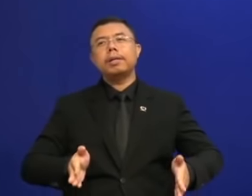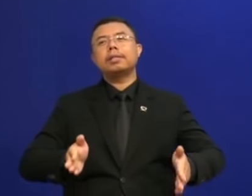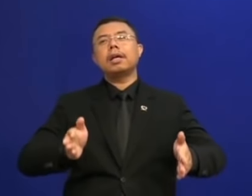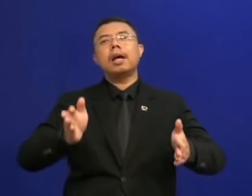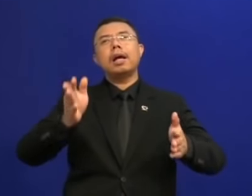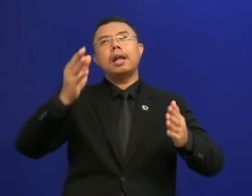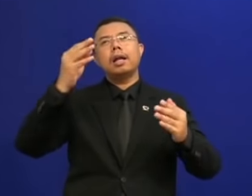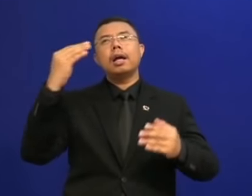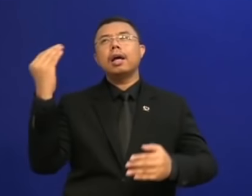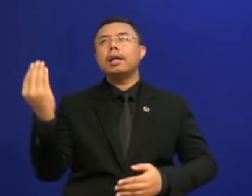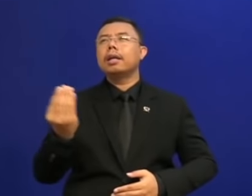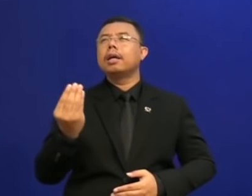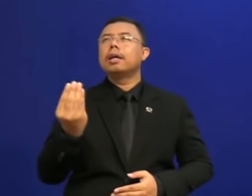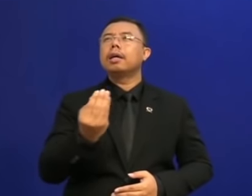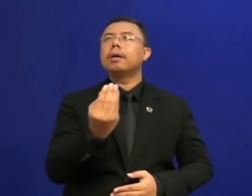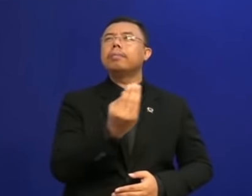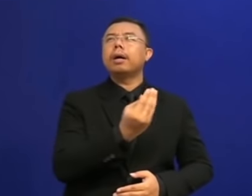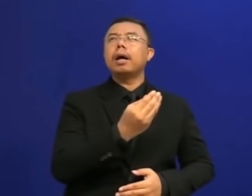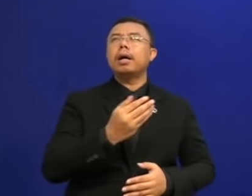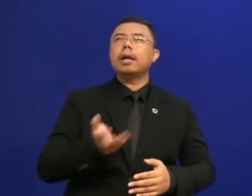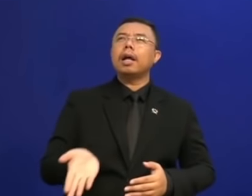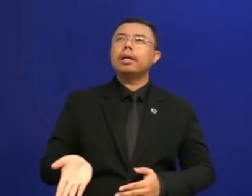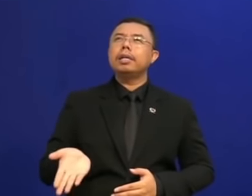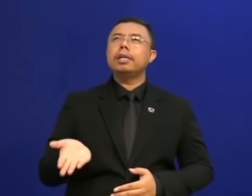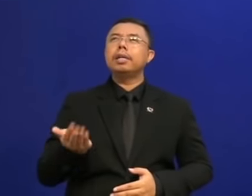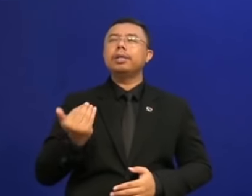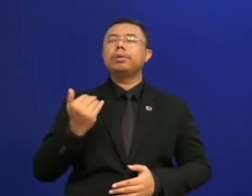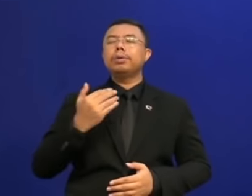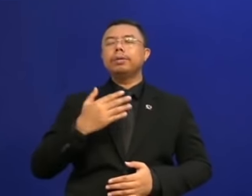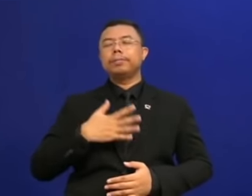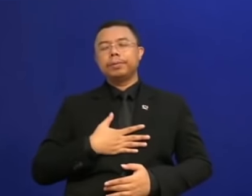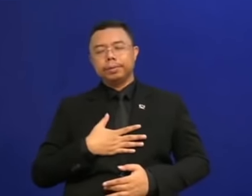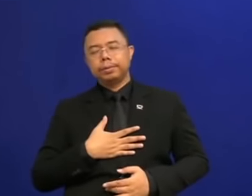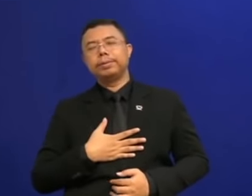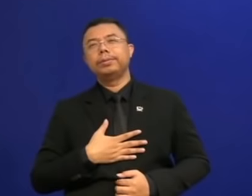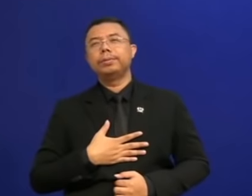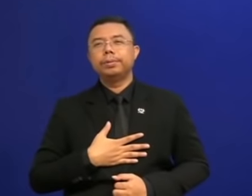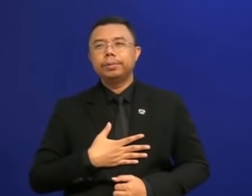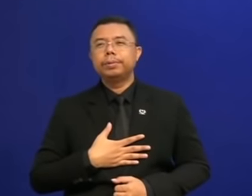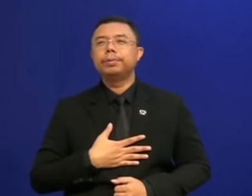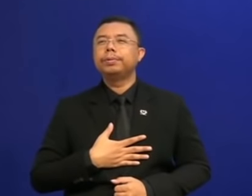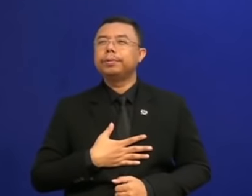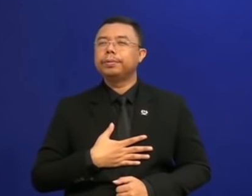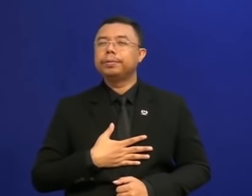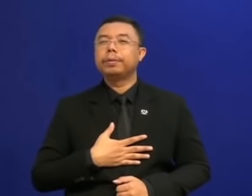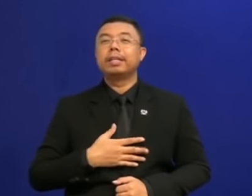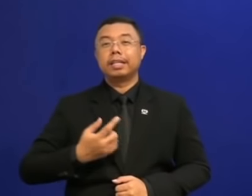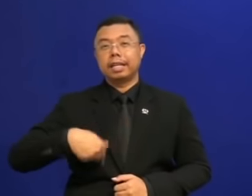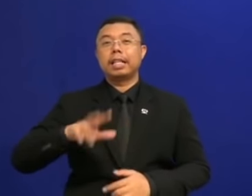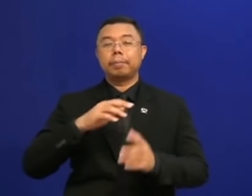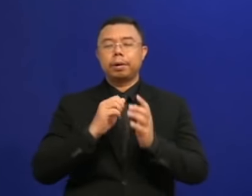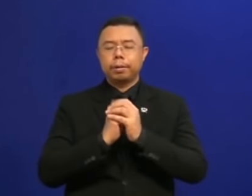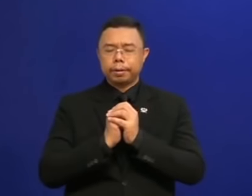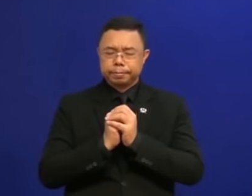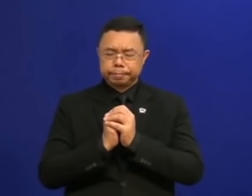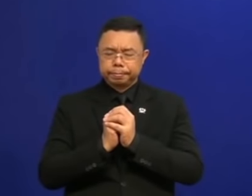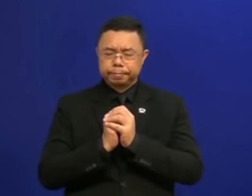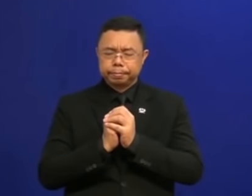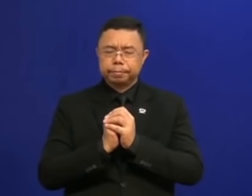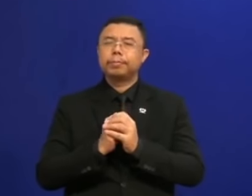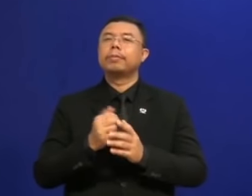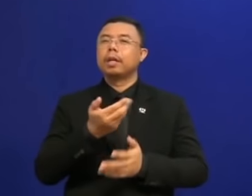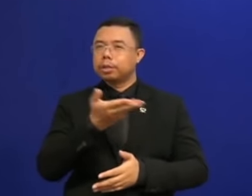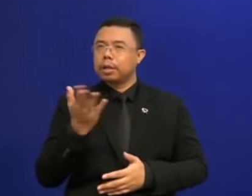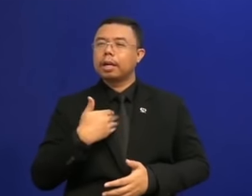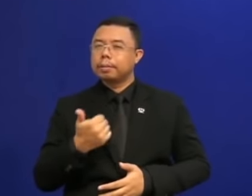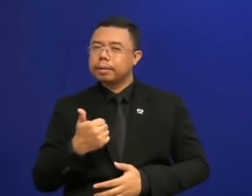Akhir perjalanan gembara hidupku. Mari kita berdoa. Dan